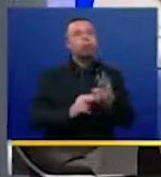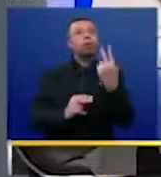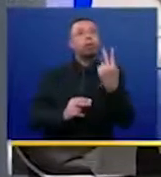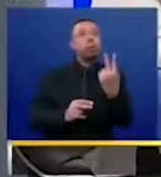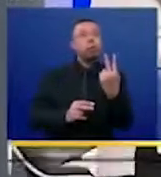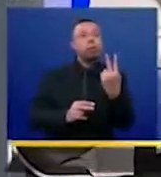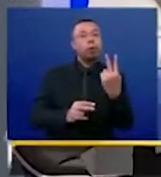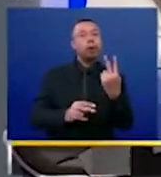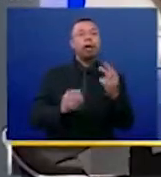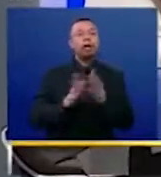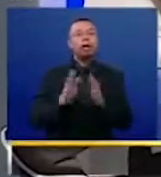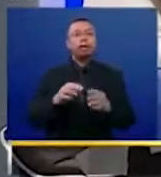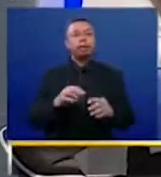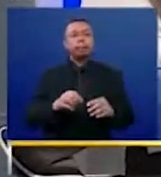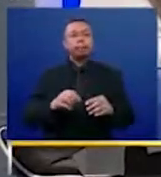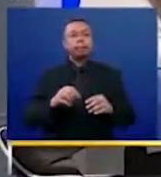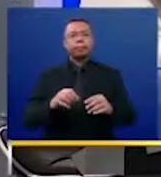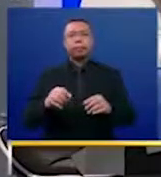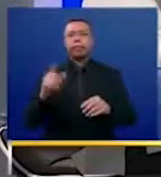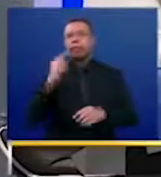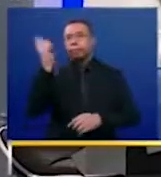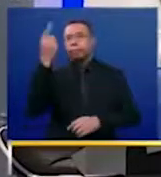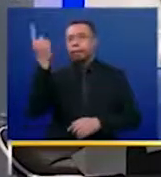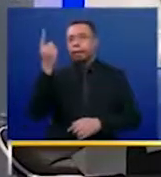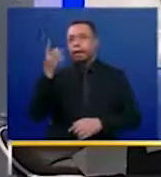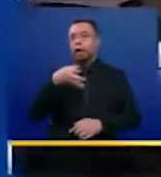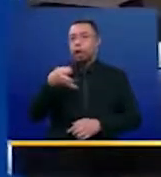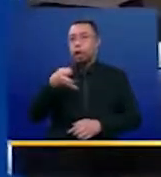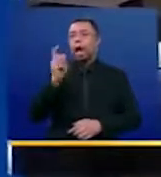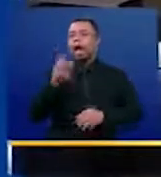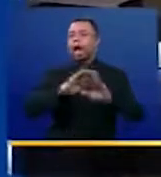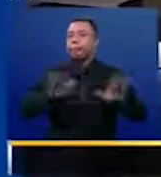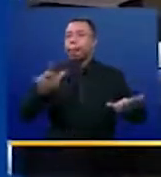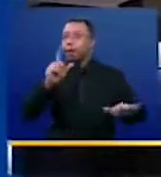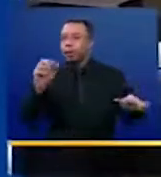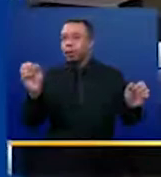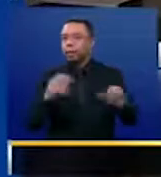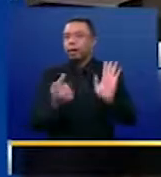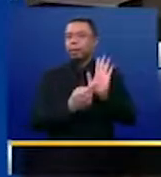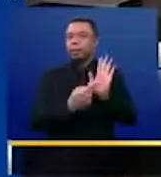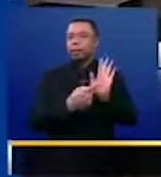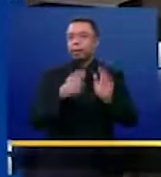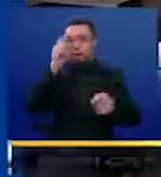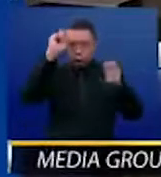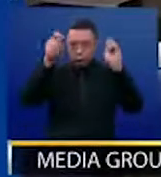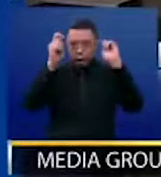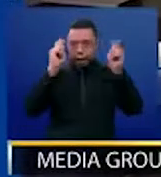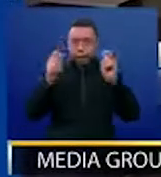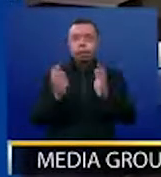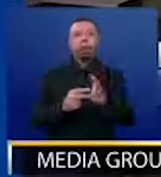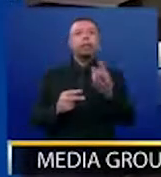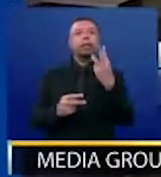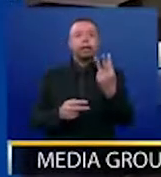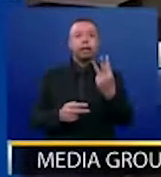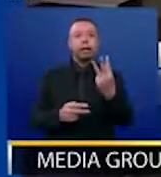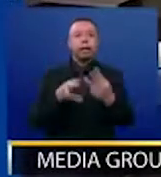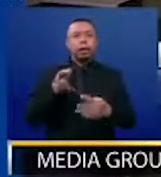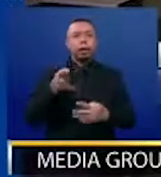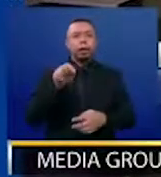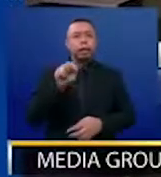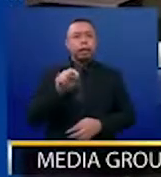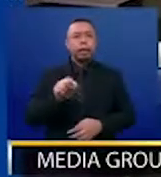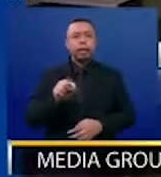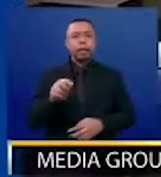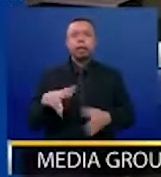pernyataan dan tindakan aparatur Pemerintah Kota kondusif bagi praktik dan promosi toleransi ketiga di kota tersebut